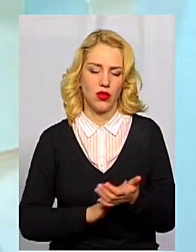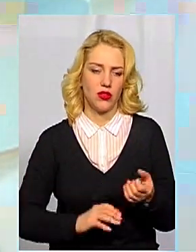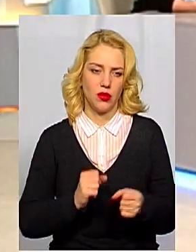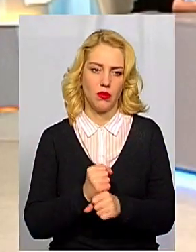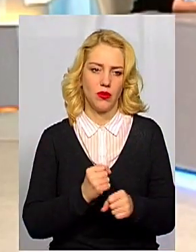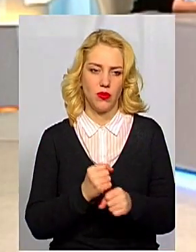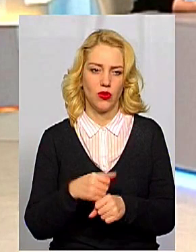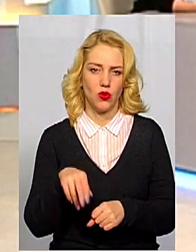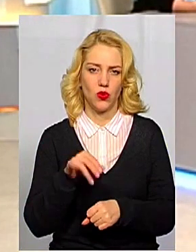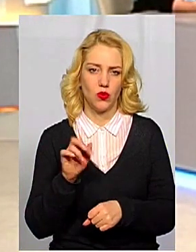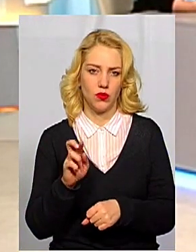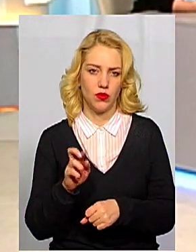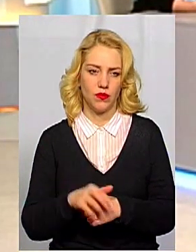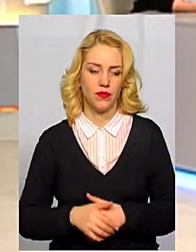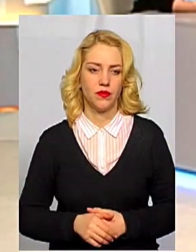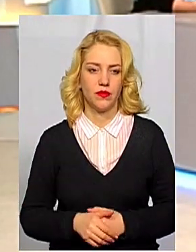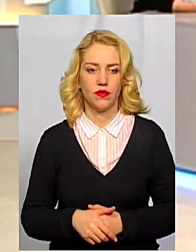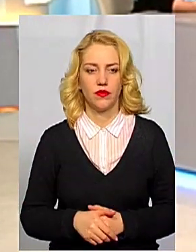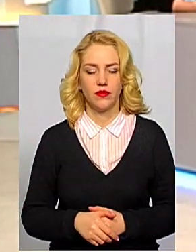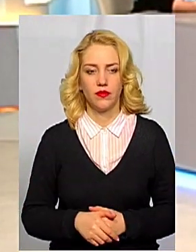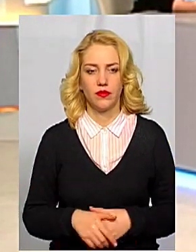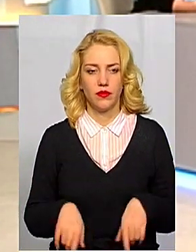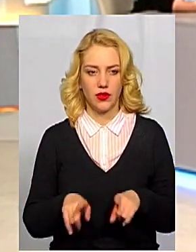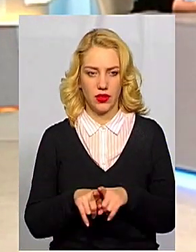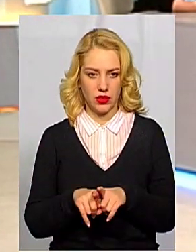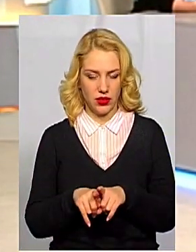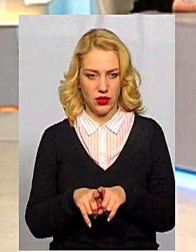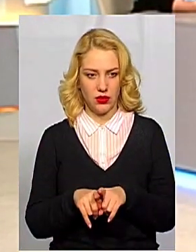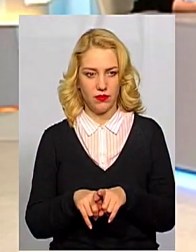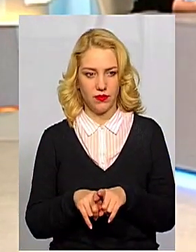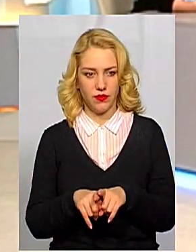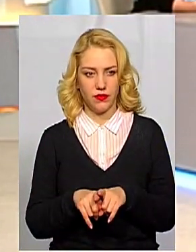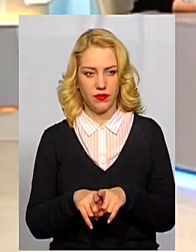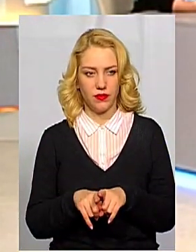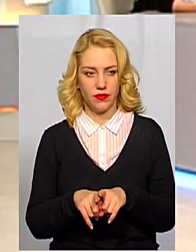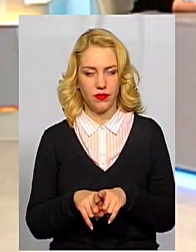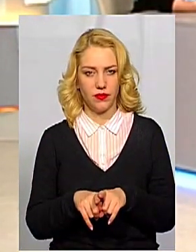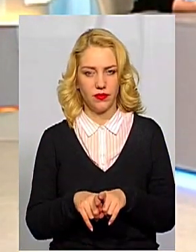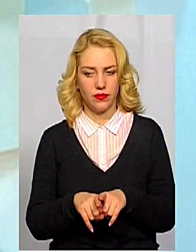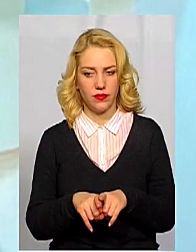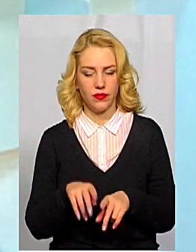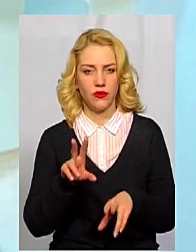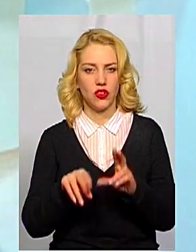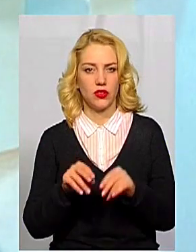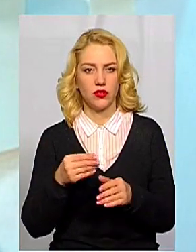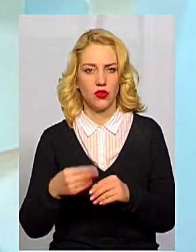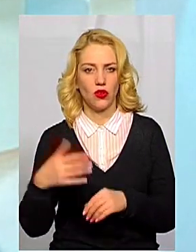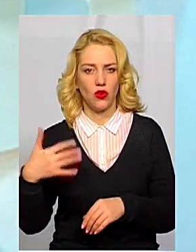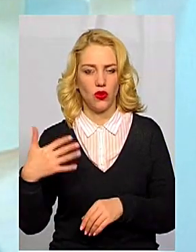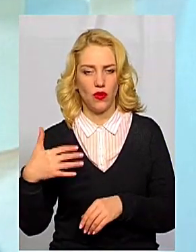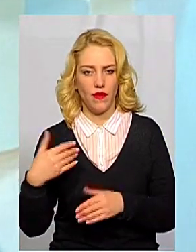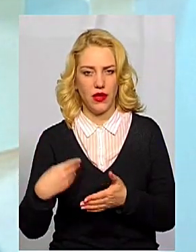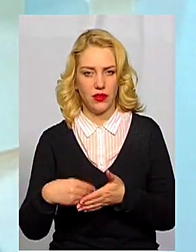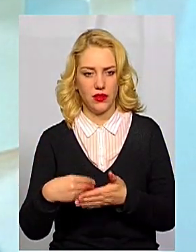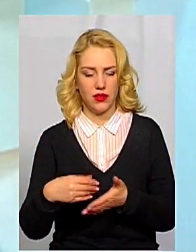кльопку. Ну, бочки роблять для вина, для коньяка. І такі асортименти, вони досить вартісні, скажімо так. То у нас в кожному підприємстві